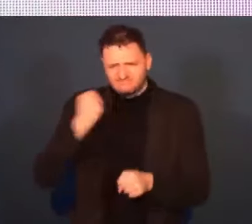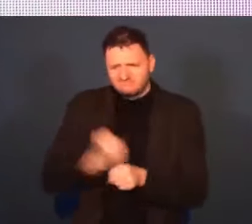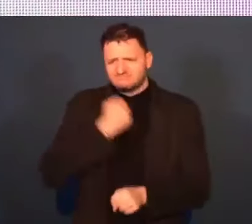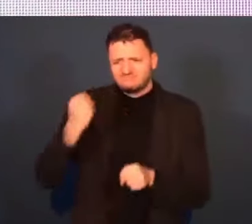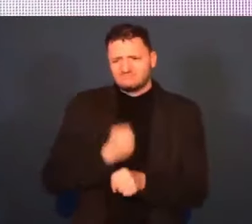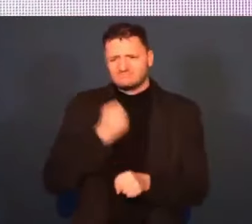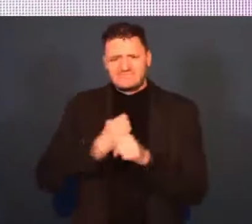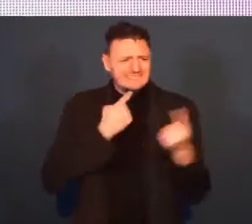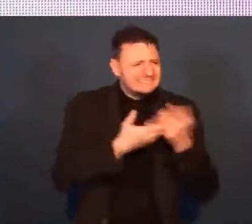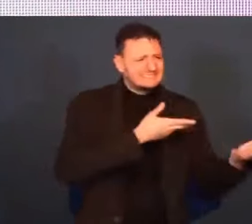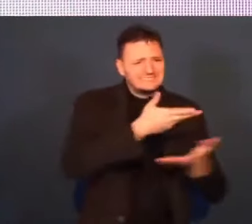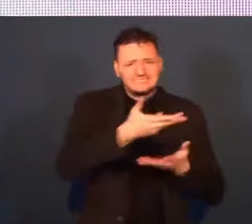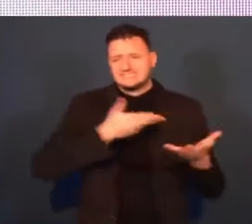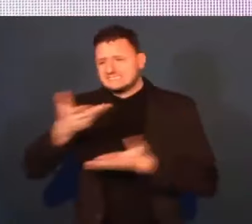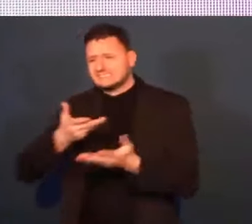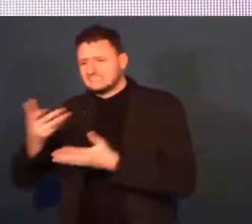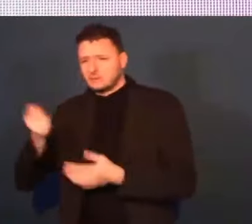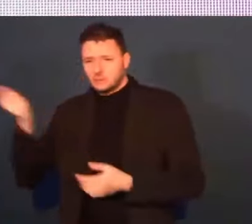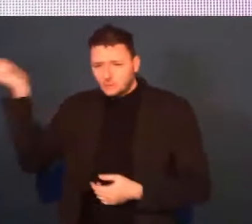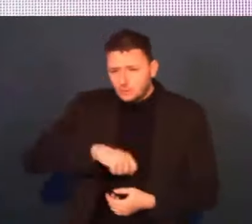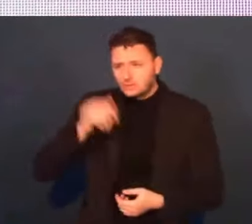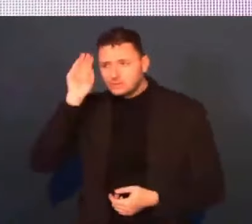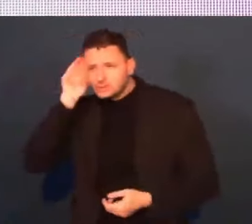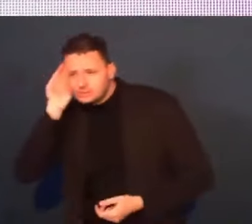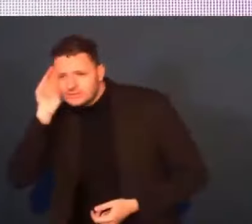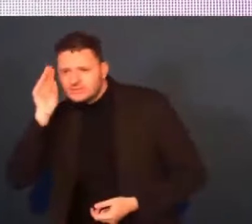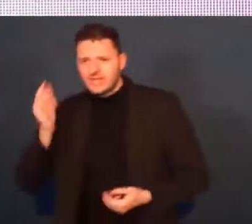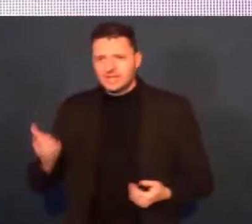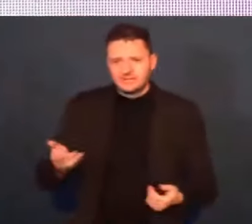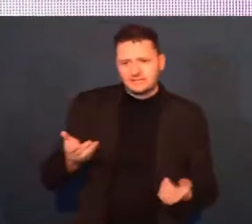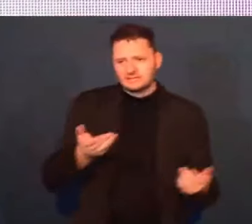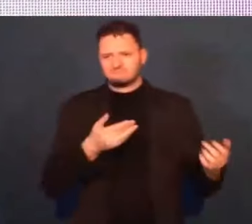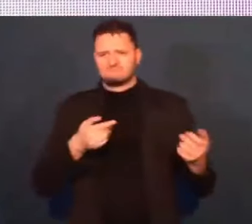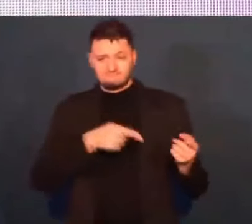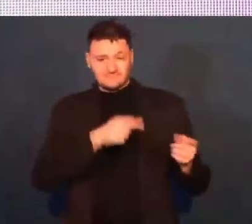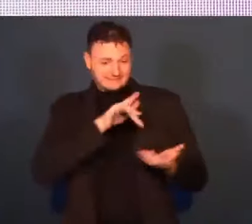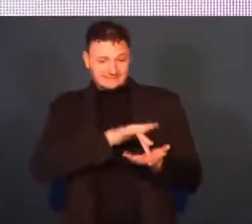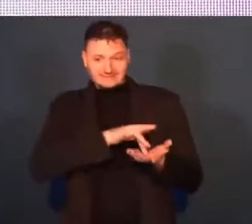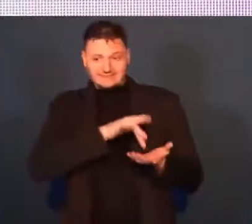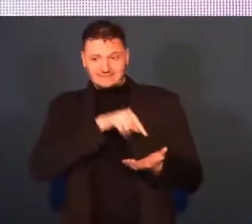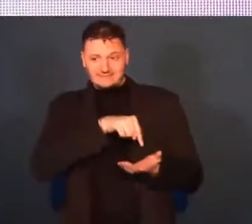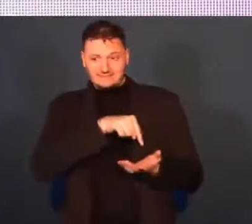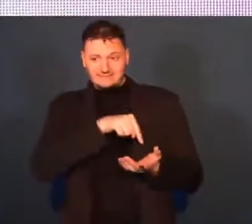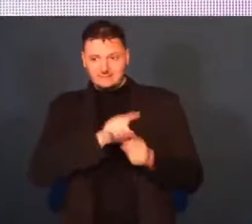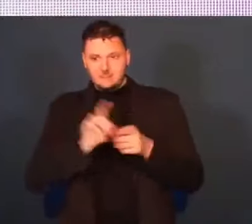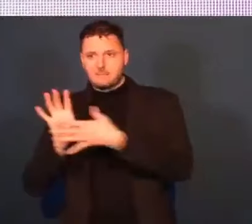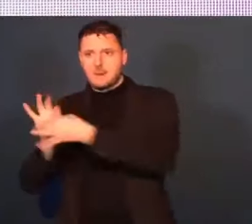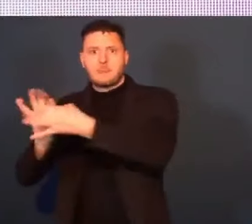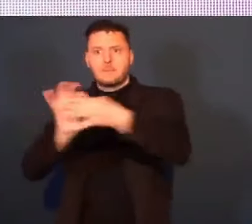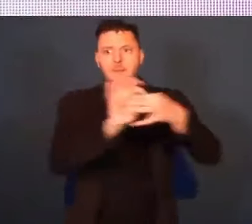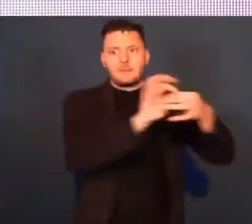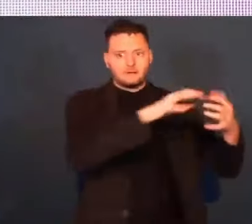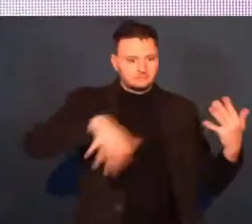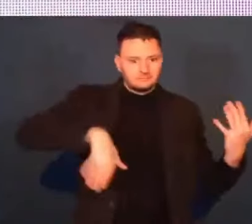идеологичност, умение да слуша. Невероятен микс. Застана в центъра на тази невъзможна формула и ако не беше той,